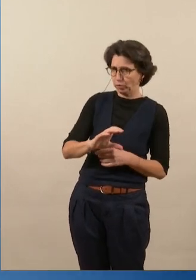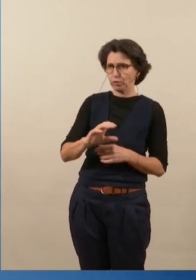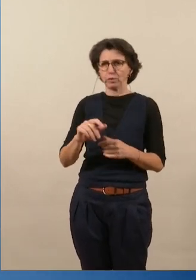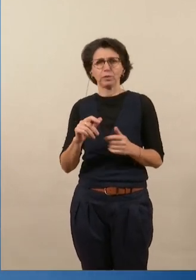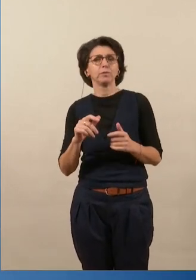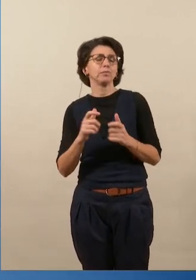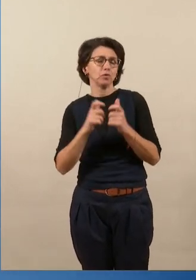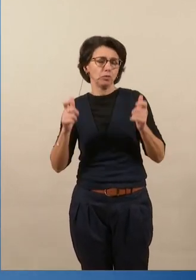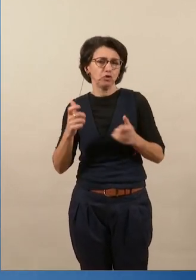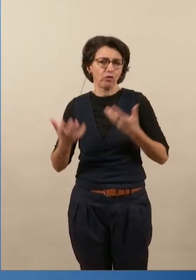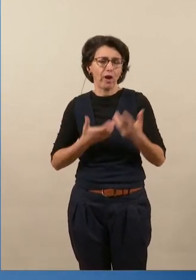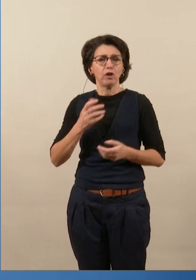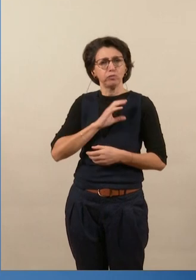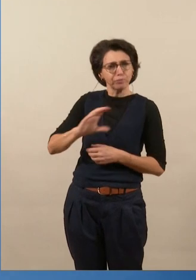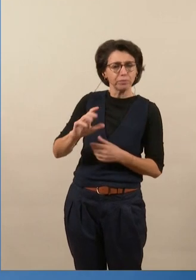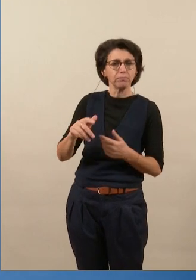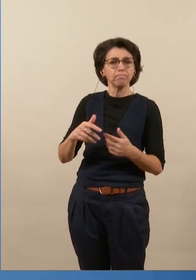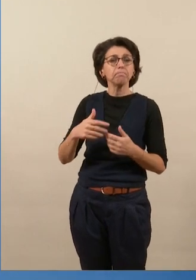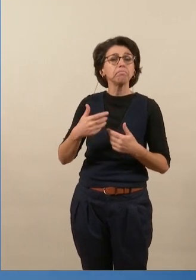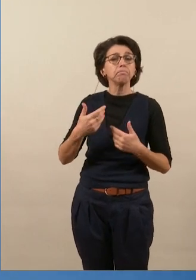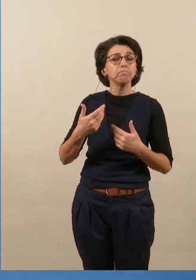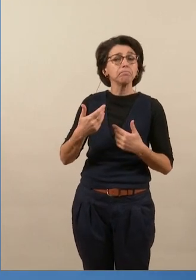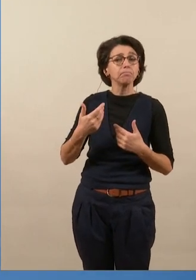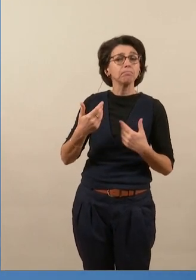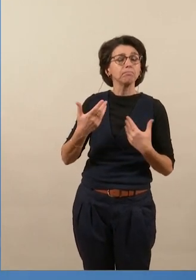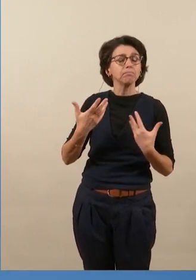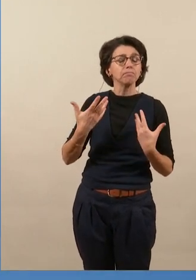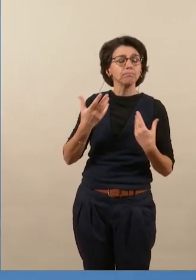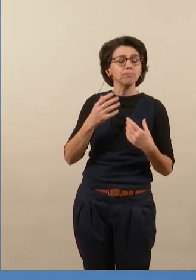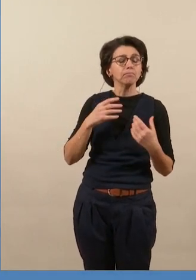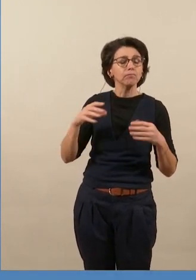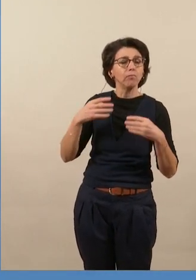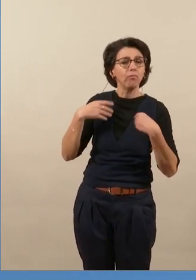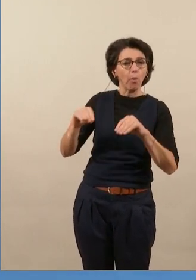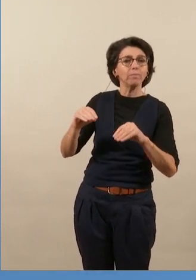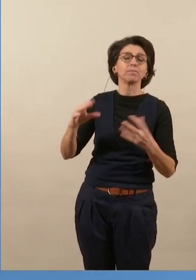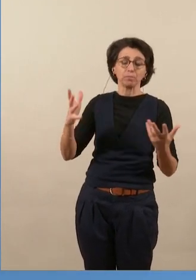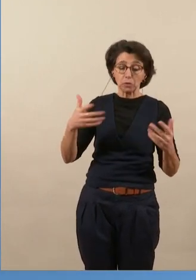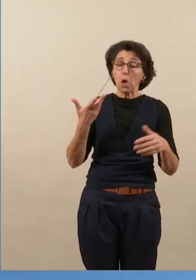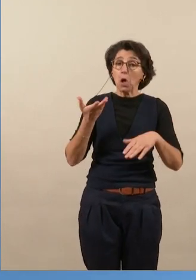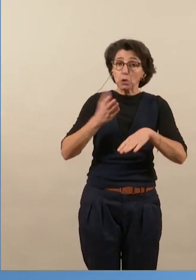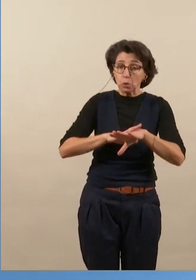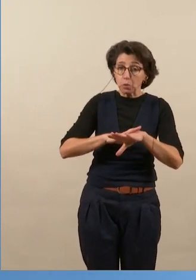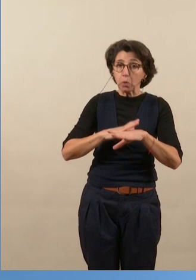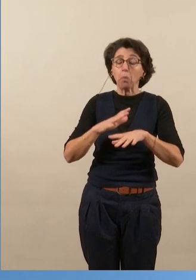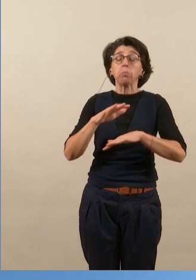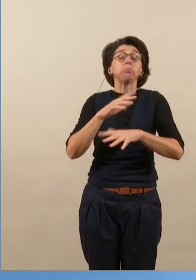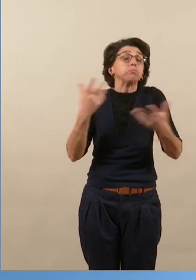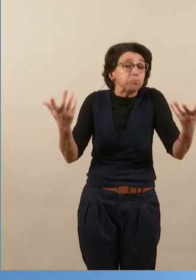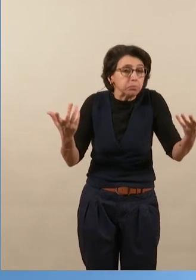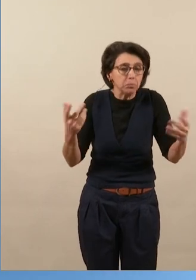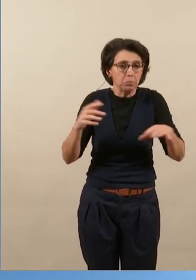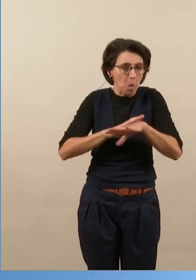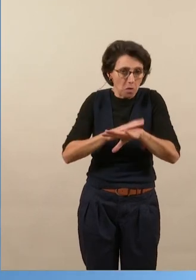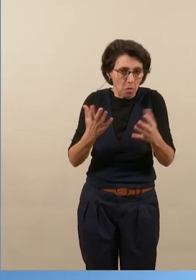voilà pour des raison obscur cette session ne s'est pas réalisée et il a fallu au moment de la DM2